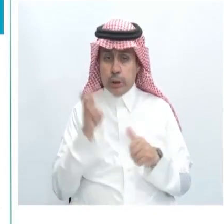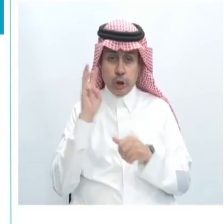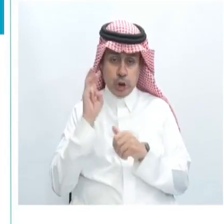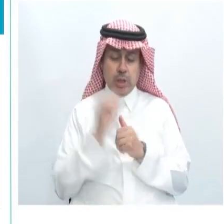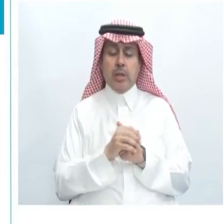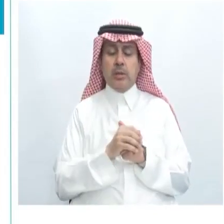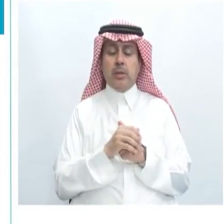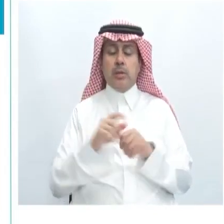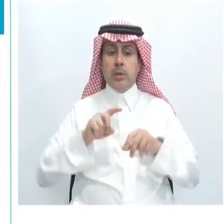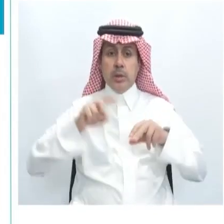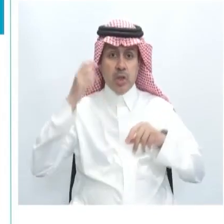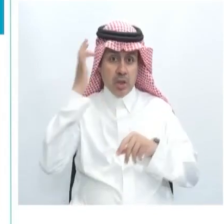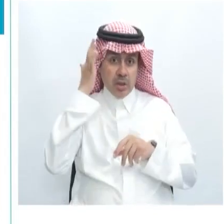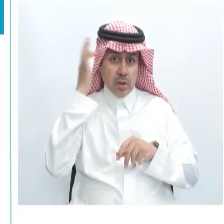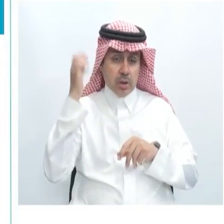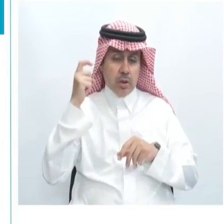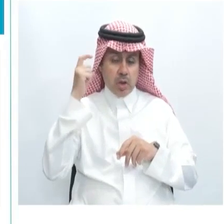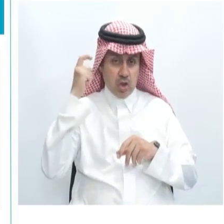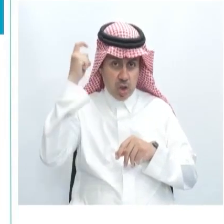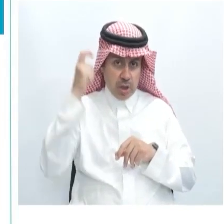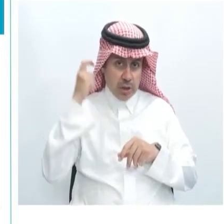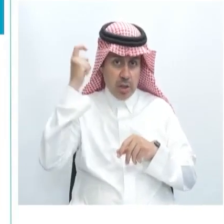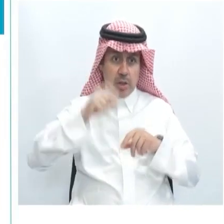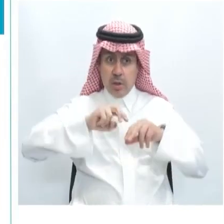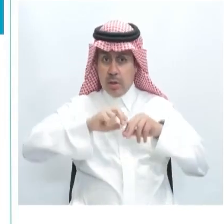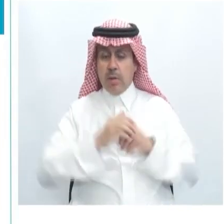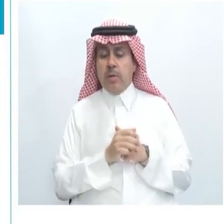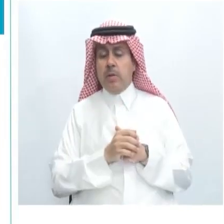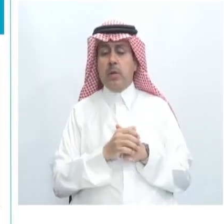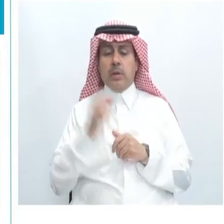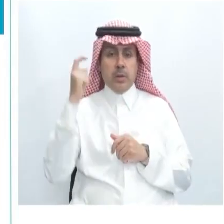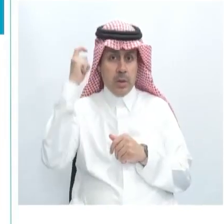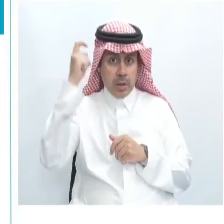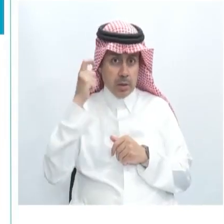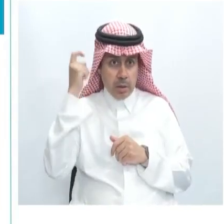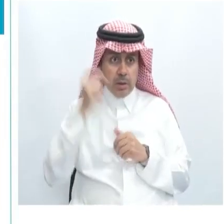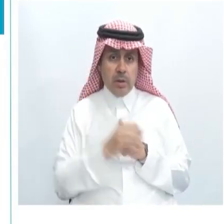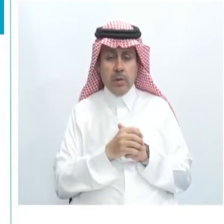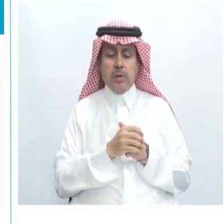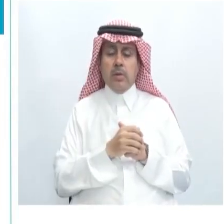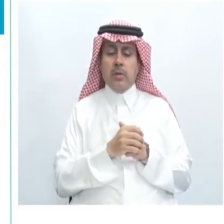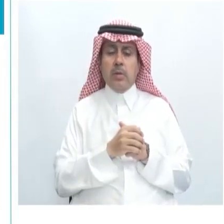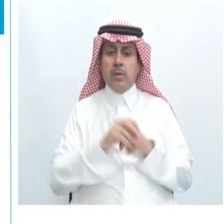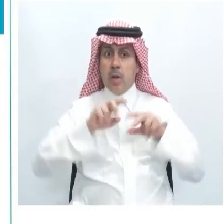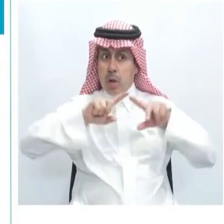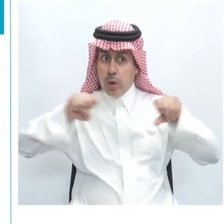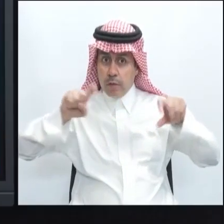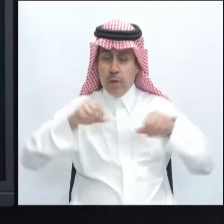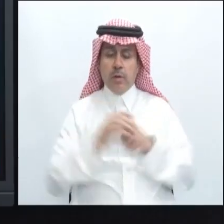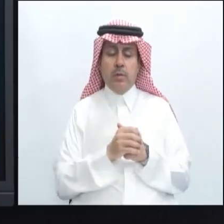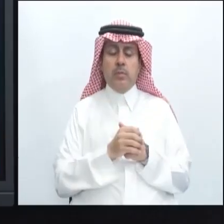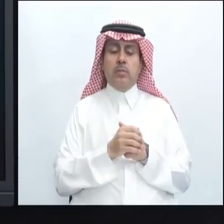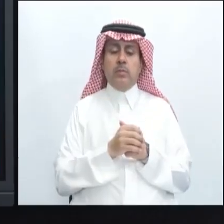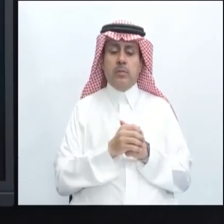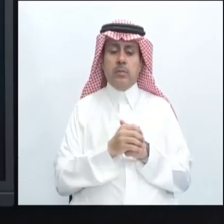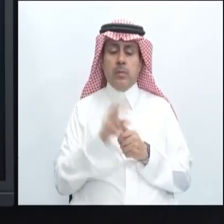التسويق بالاعتماد على استراتيجيه المناسبه وايضا بدات توظف موظفين اكثر تخصصا اذا لو نظرنا